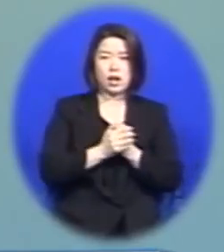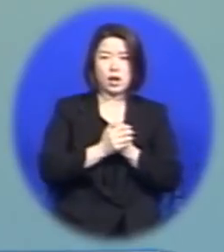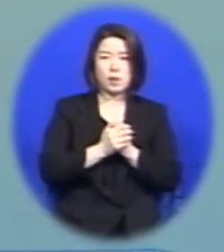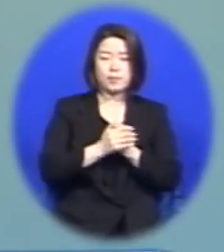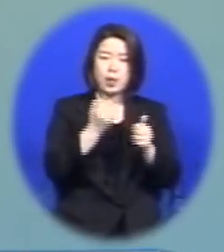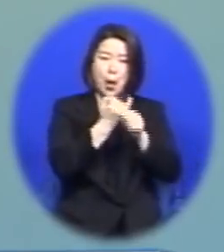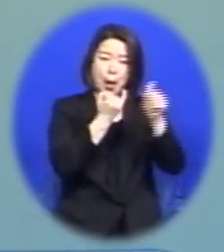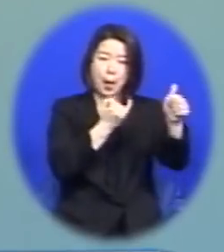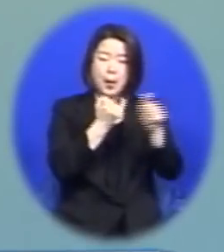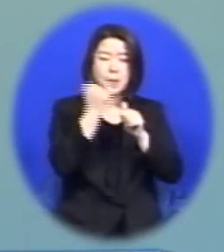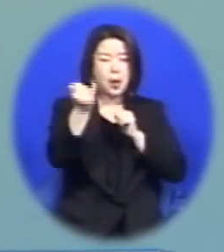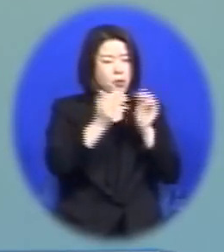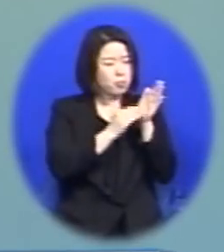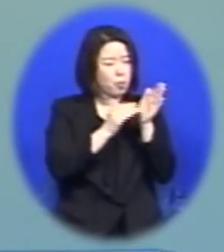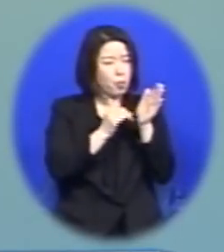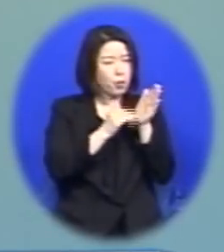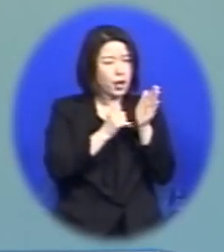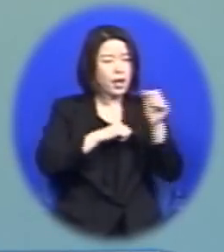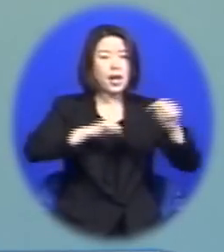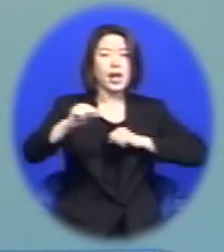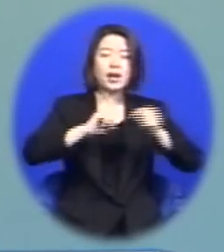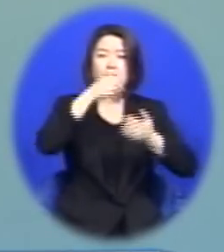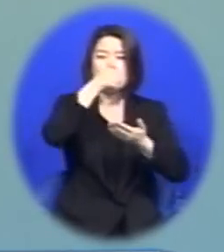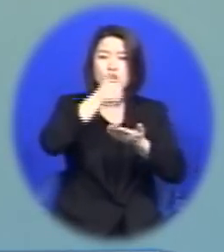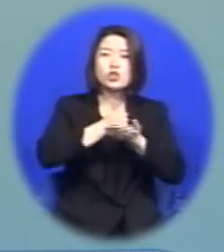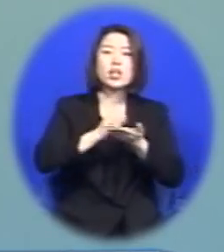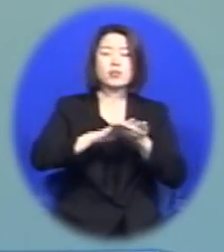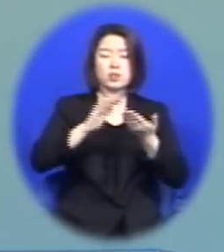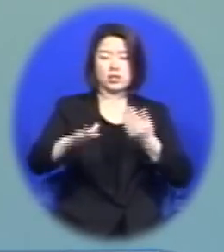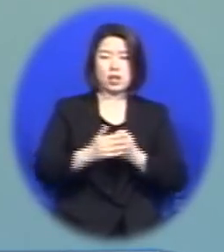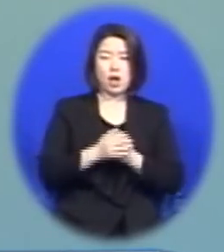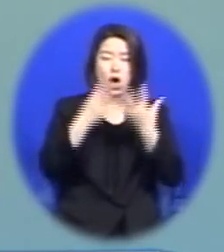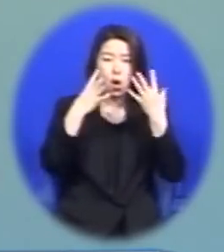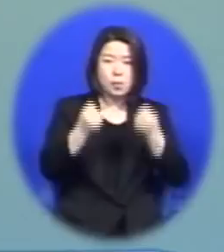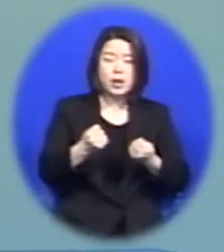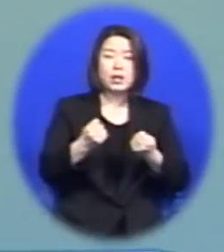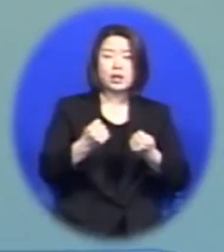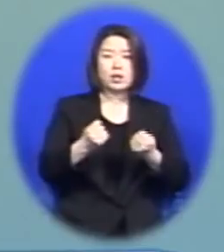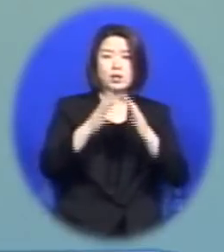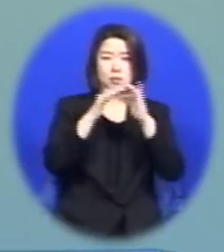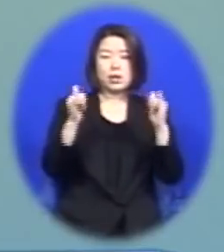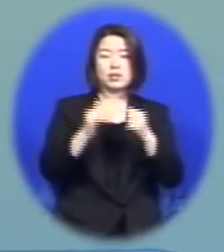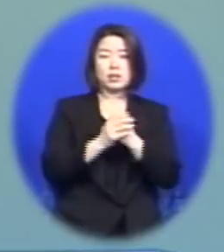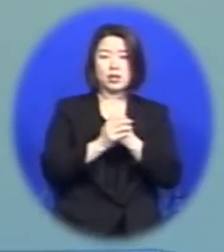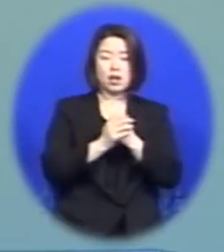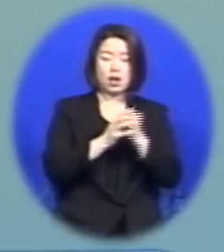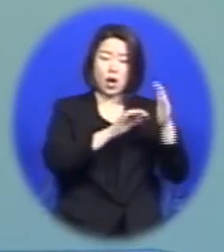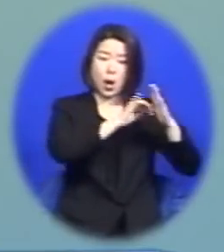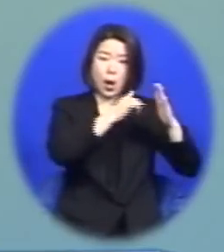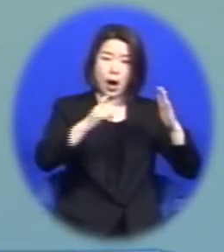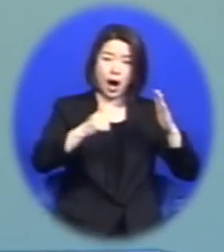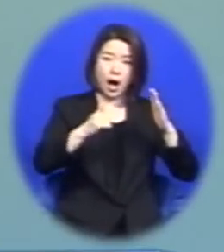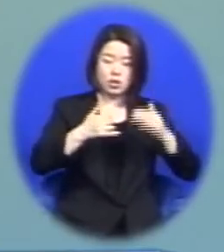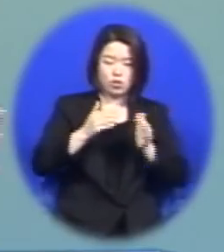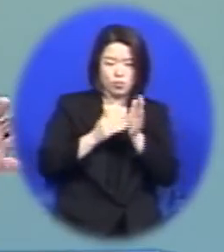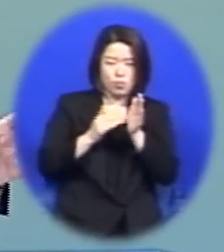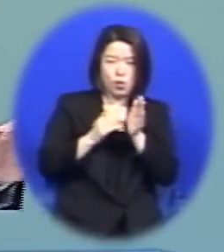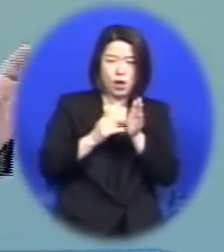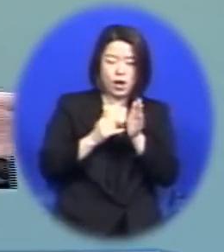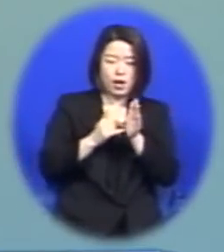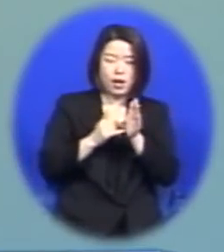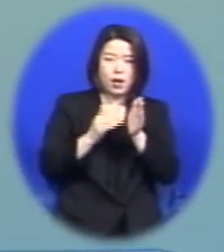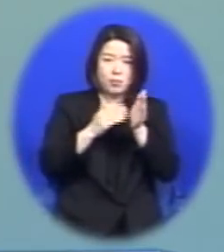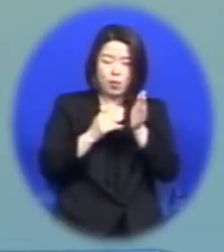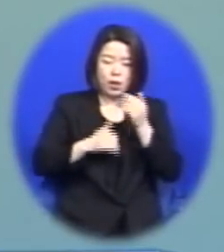지는 의미란 죄입니다 얼마나 많은 사람들이 가족 몰래 배우자 몰래 은밀히 즐기는